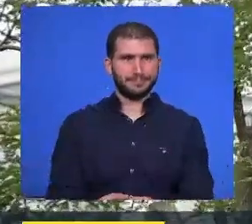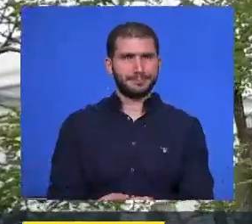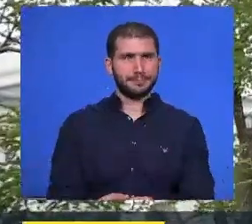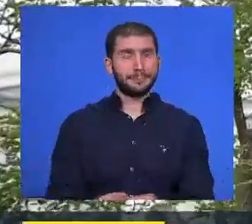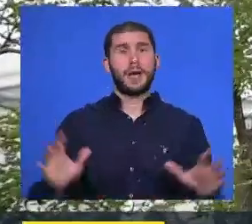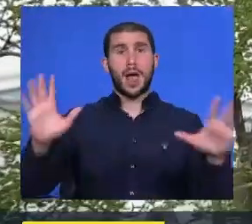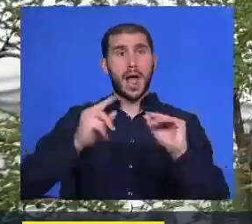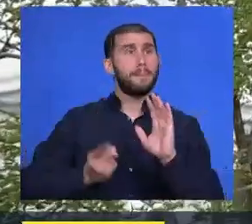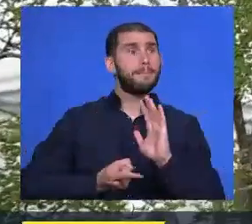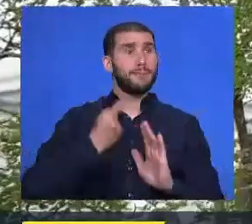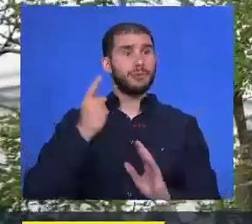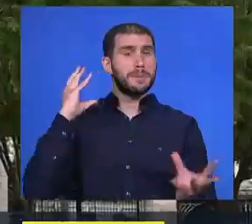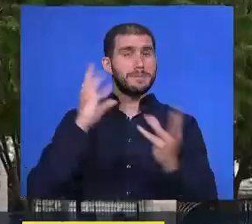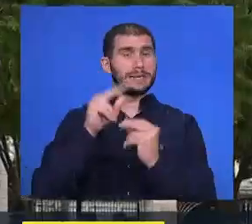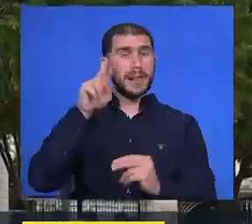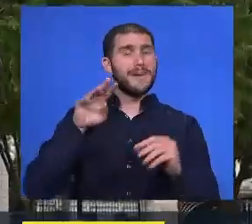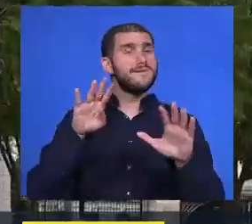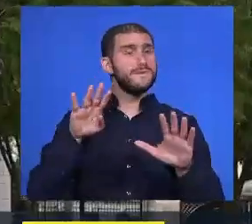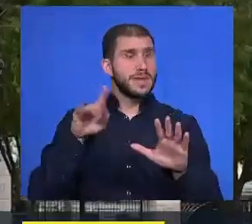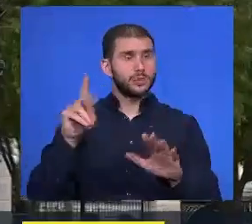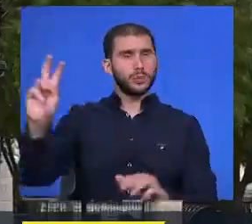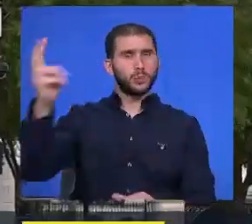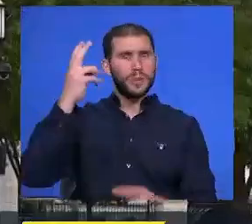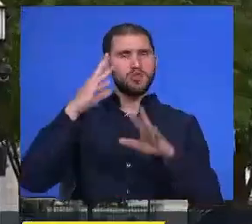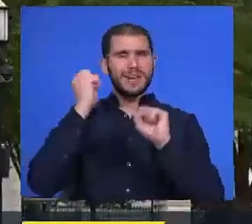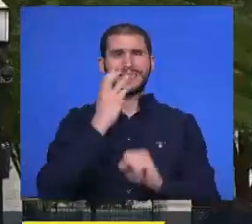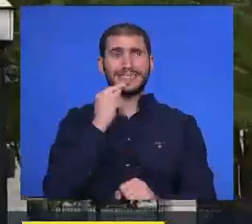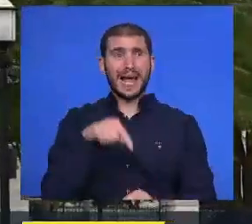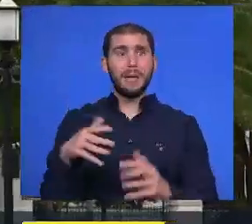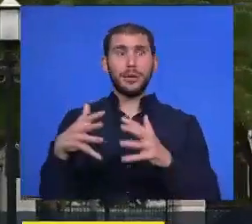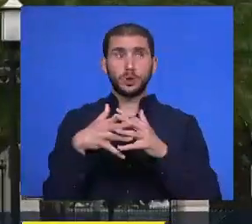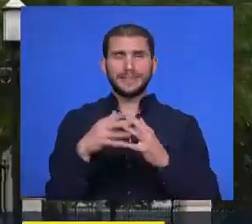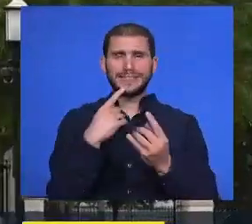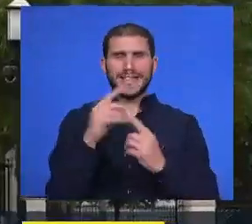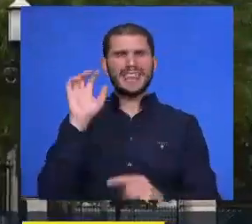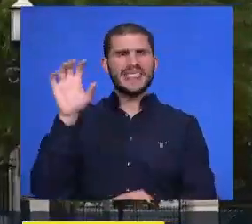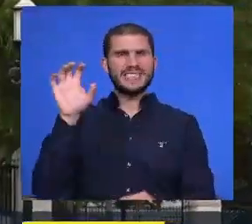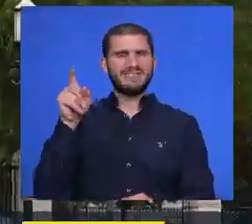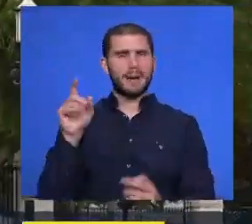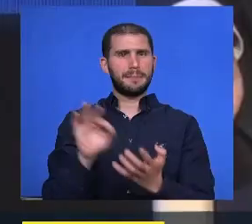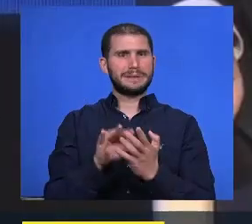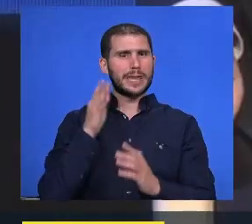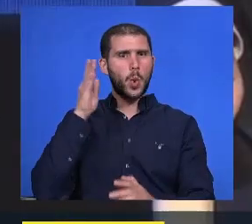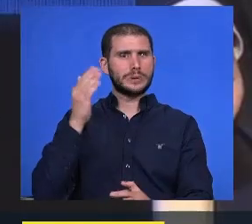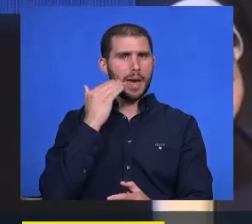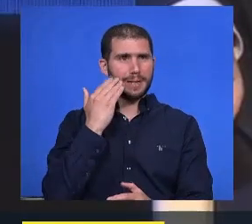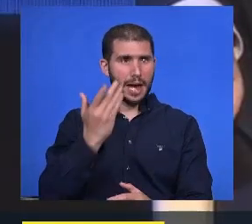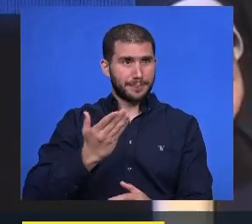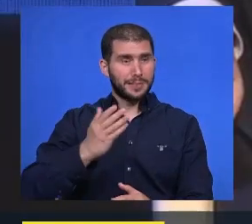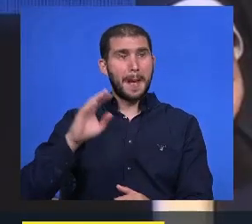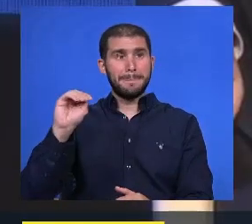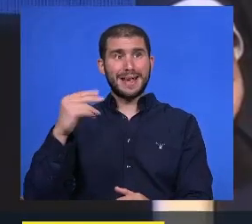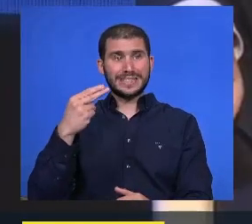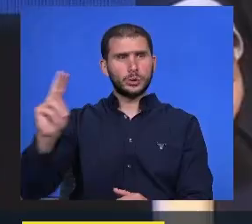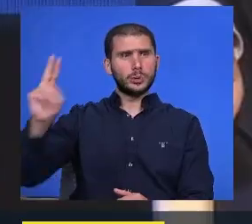הלילה, בפעם הראשונה מאז 2009, זומן שגריר ישראלי בארצות הברית לשיחת נזיפה במשרד החוץ האמריקני. מייק הרצוג